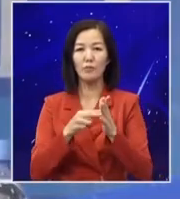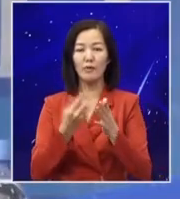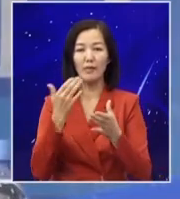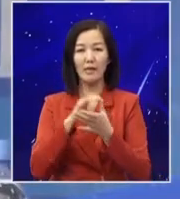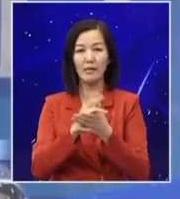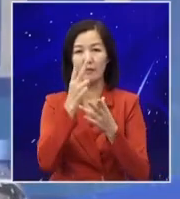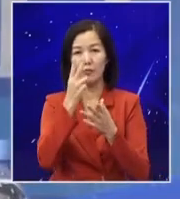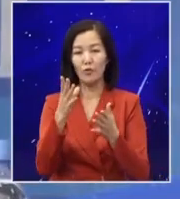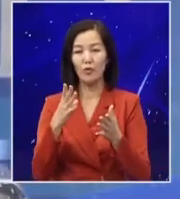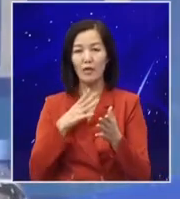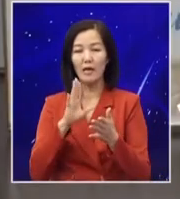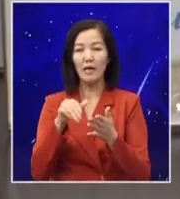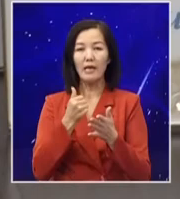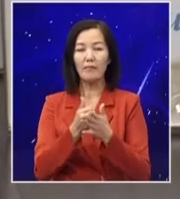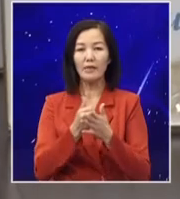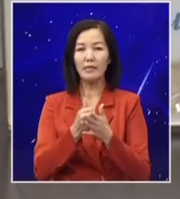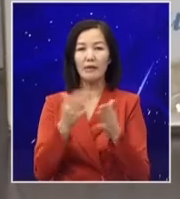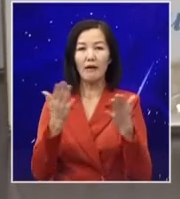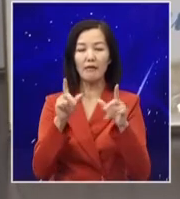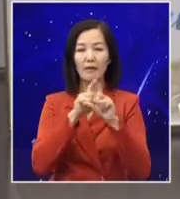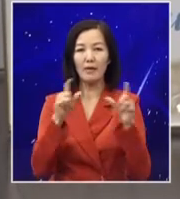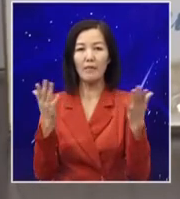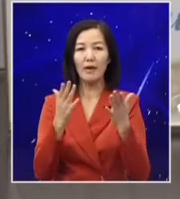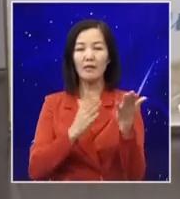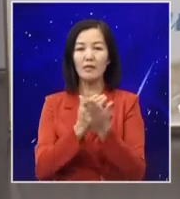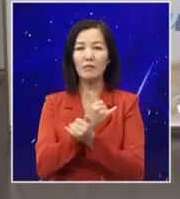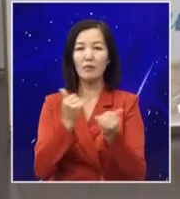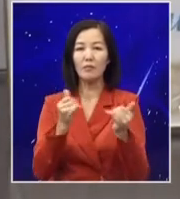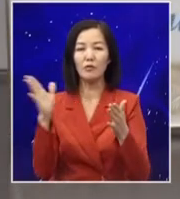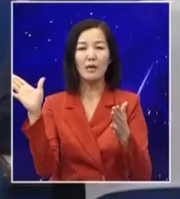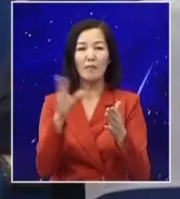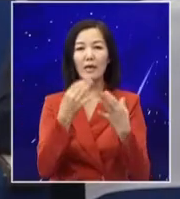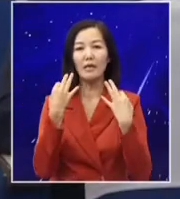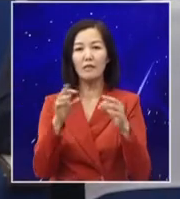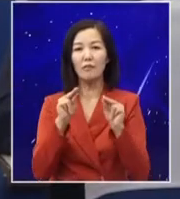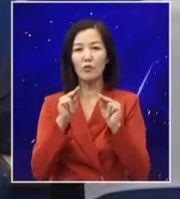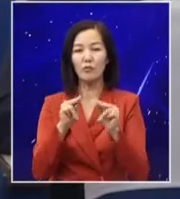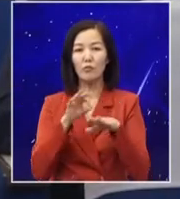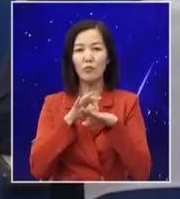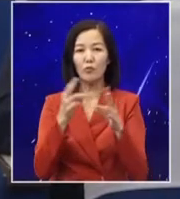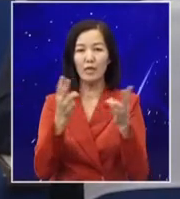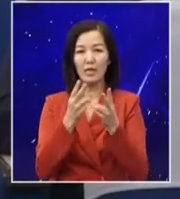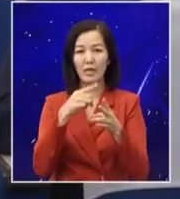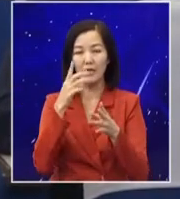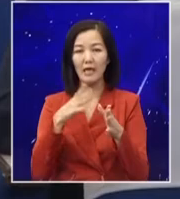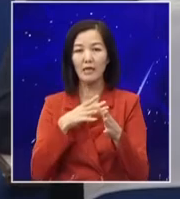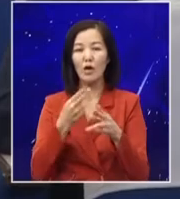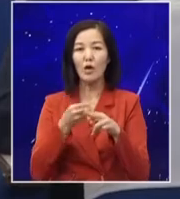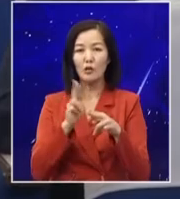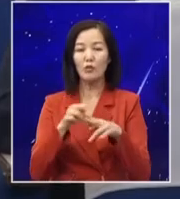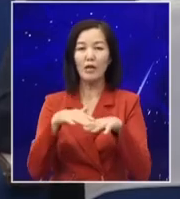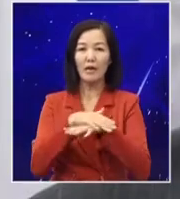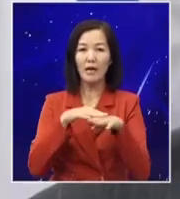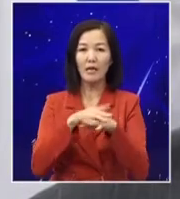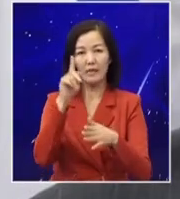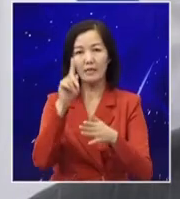өтті. Ең бастысы қандай мекеме, қандай қызмет болсын, ашықтықта болу қажеттігін жеткізді. Сонда ғана